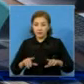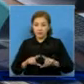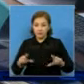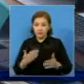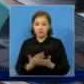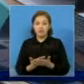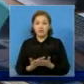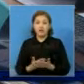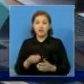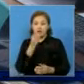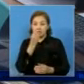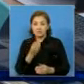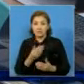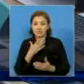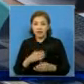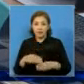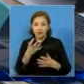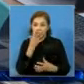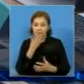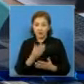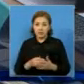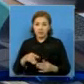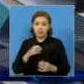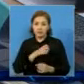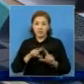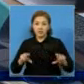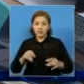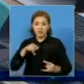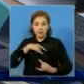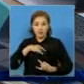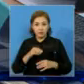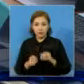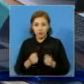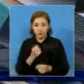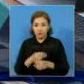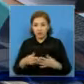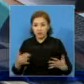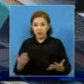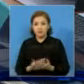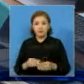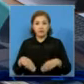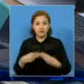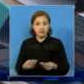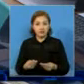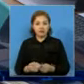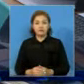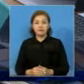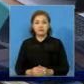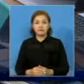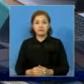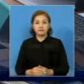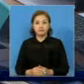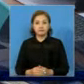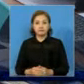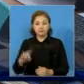тамақ түрінде берілді. Және мектеп киімдері мен мектеп құралдары. Ол жаңағы